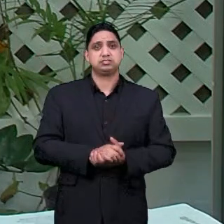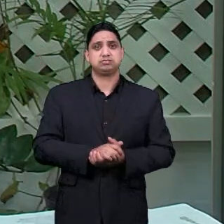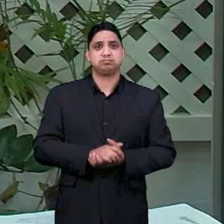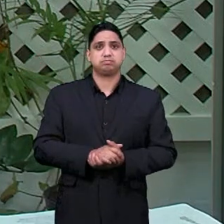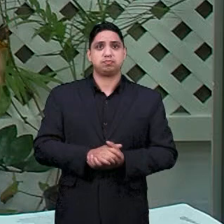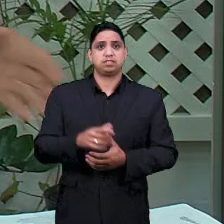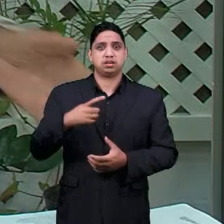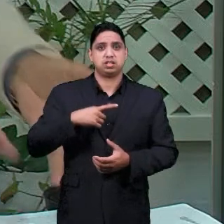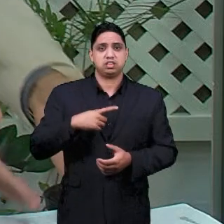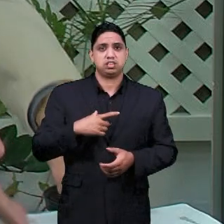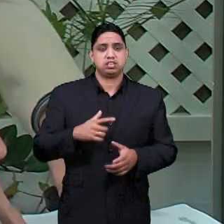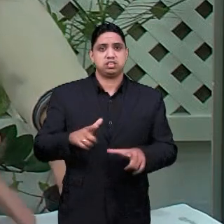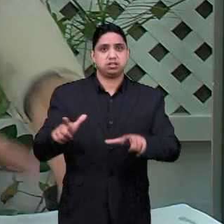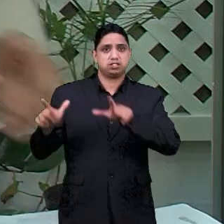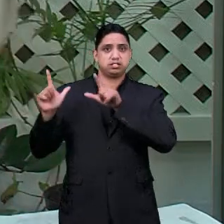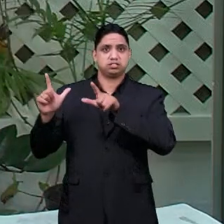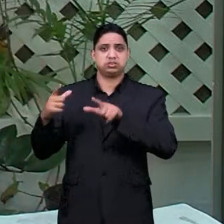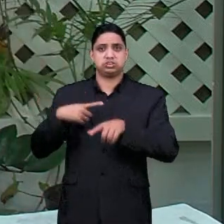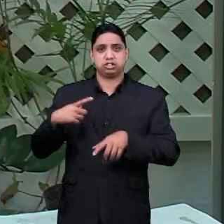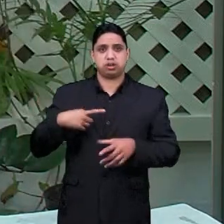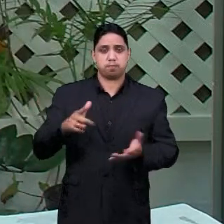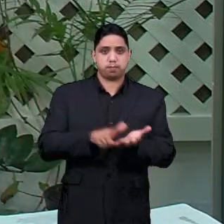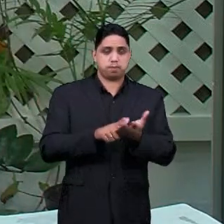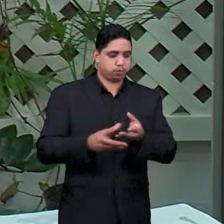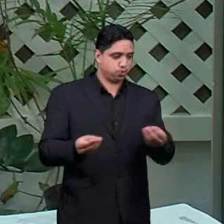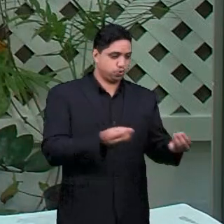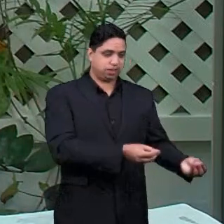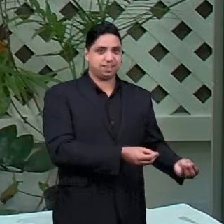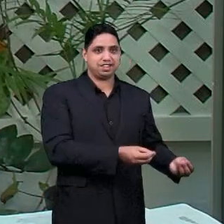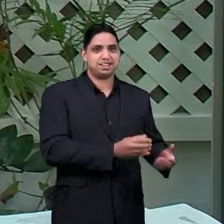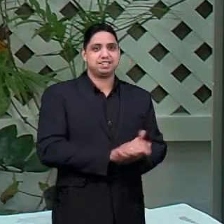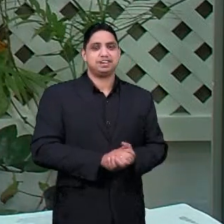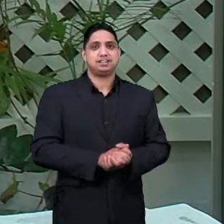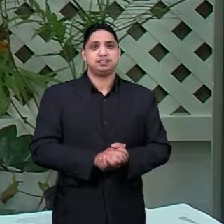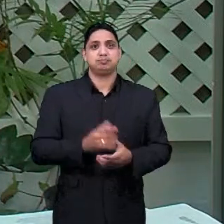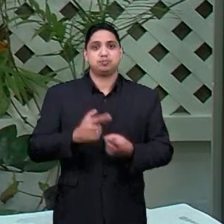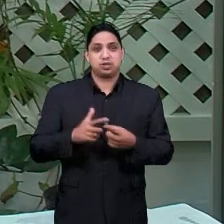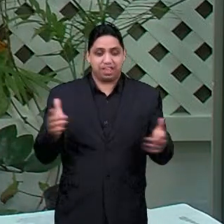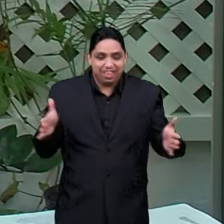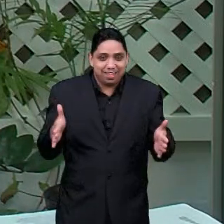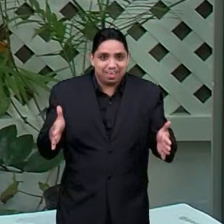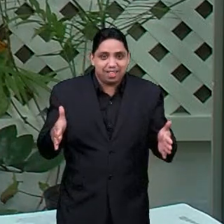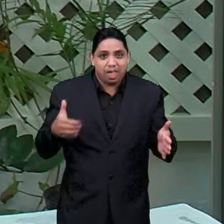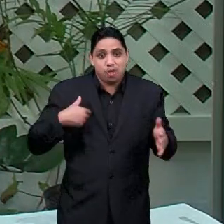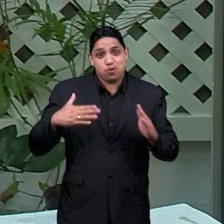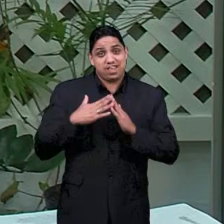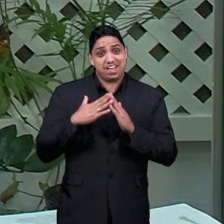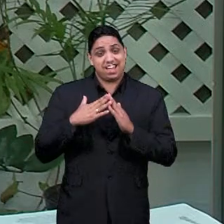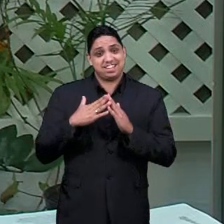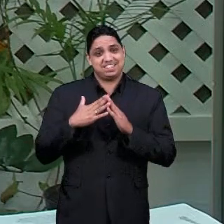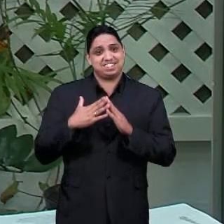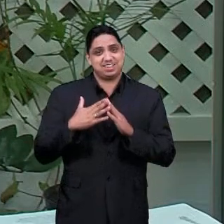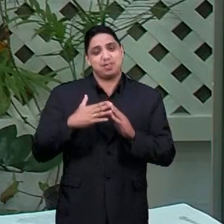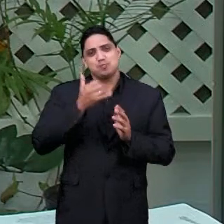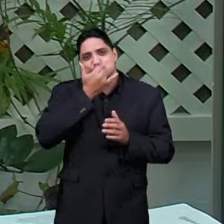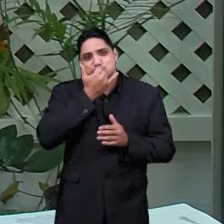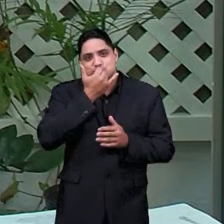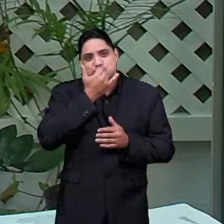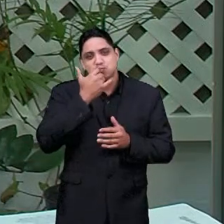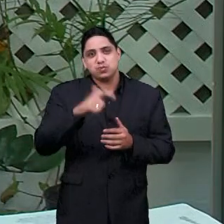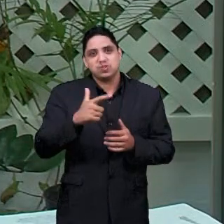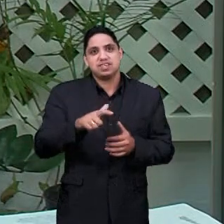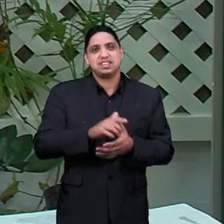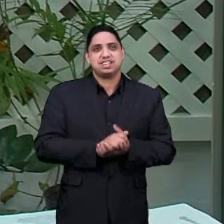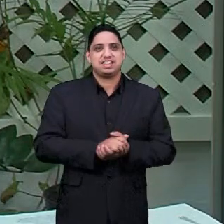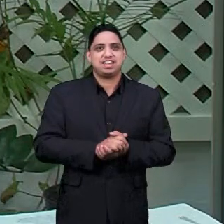à notre écran. J'ai dû mettre tous les papiers ici parce que mon pupitre il est petit, je suis à la maison. Donc je vous